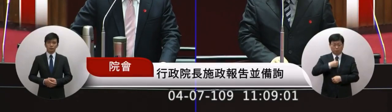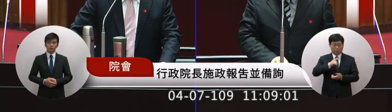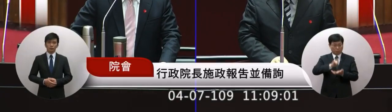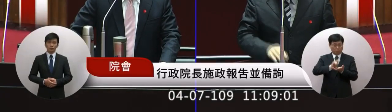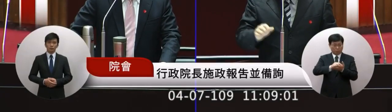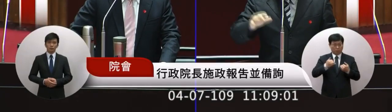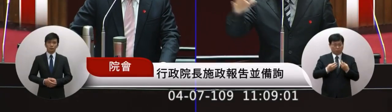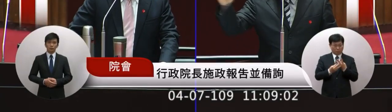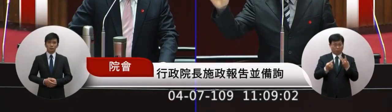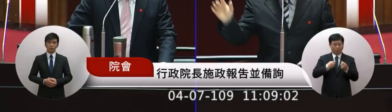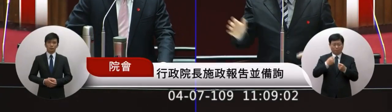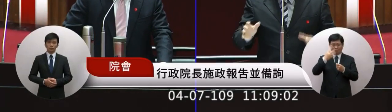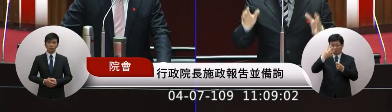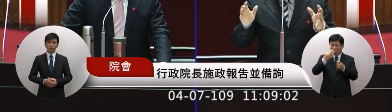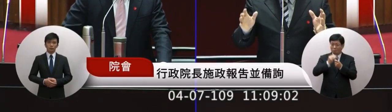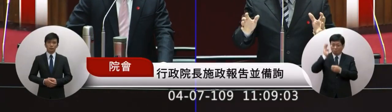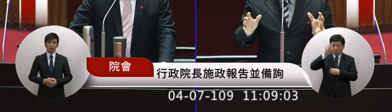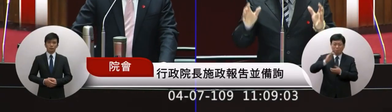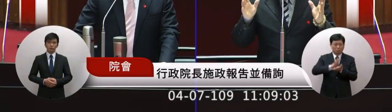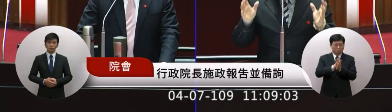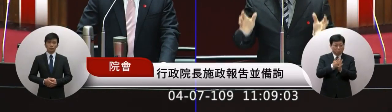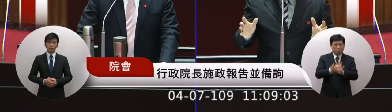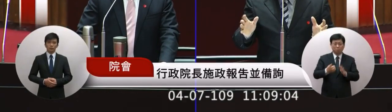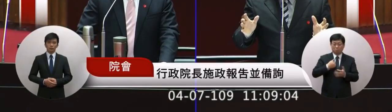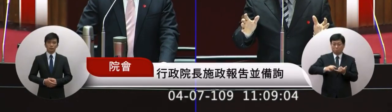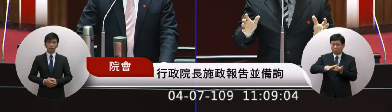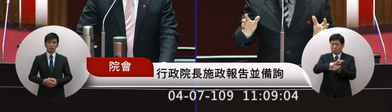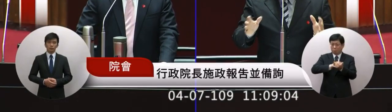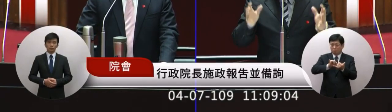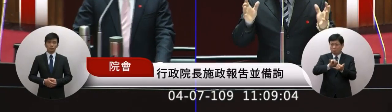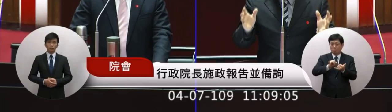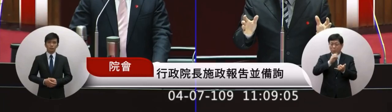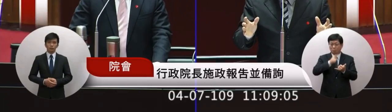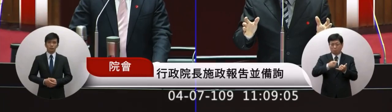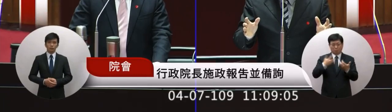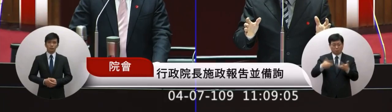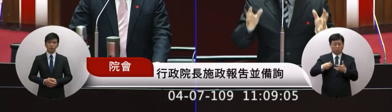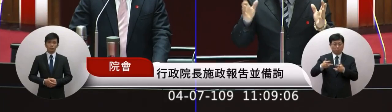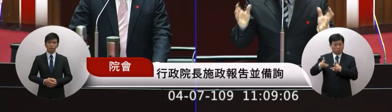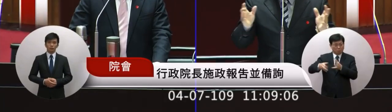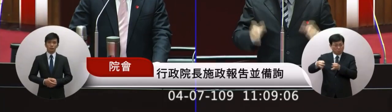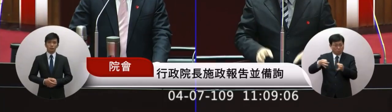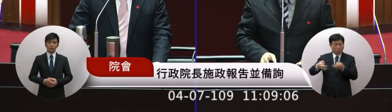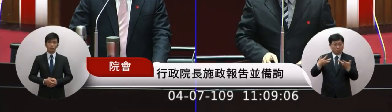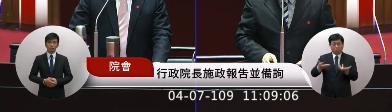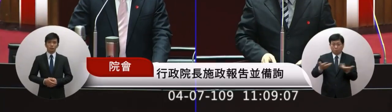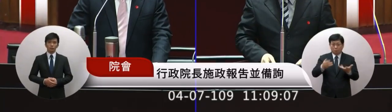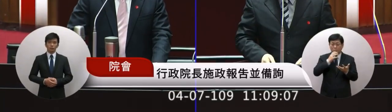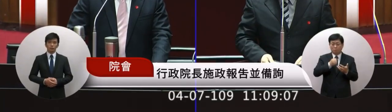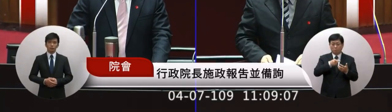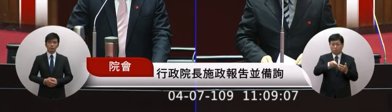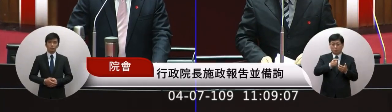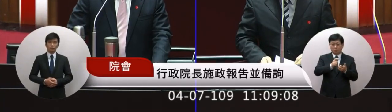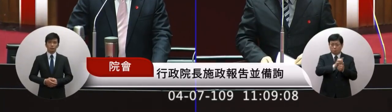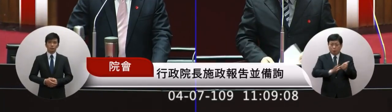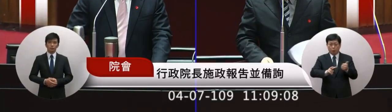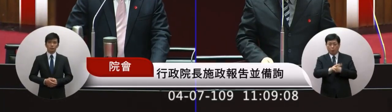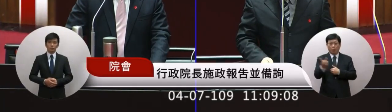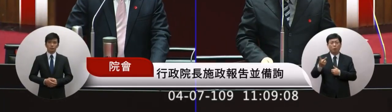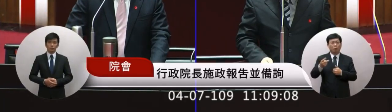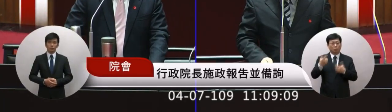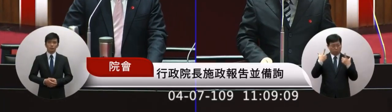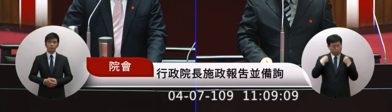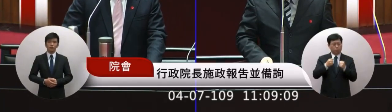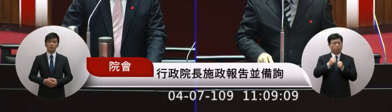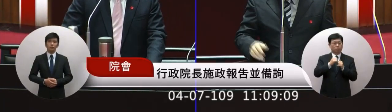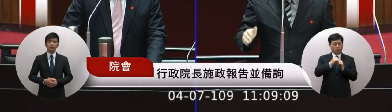哈，在多年之后，它也许会变成我们整个台湾产业也许很多事情的转捩点，因为历史的发展就是这